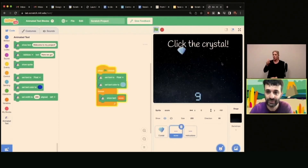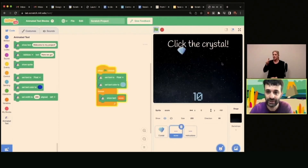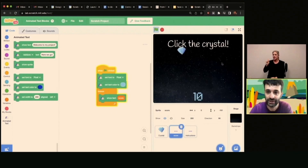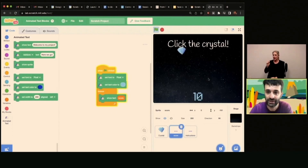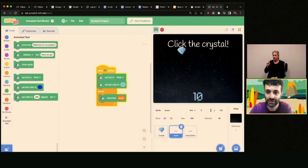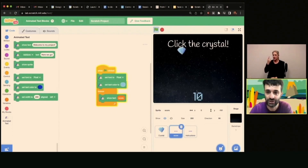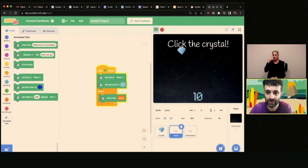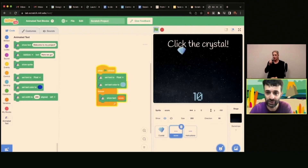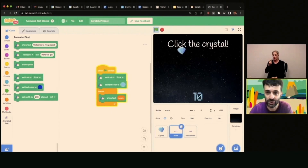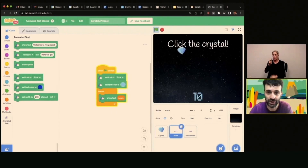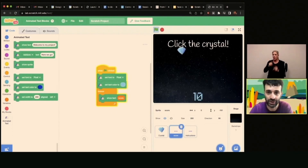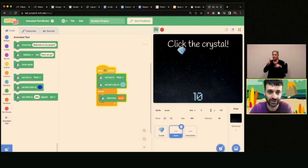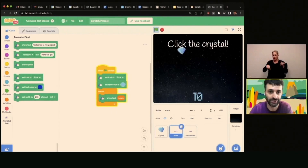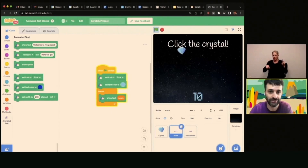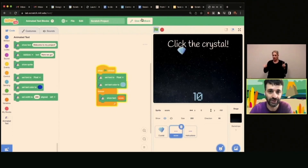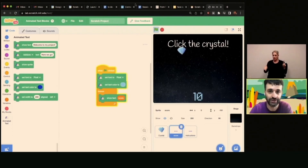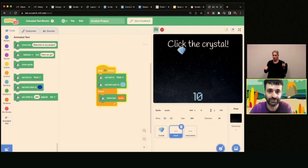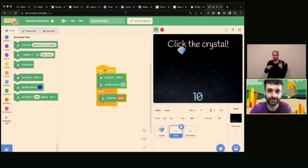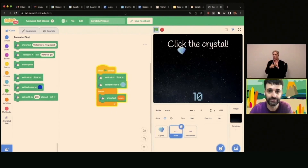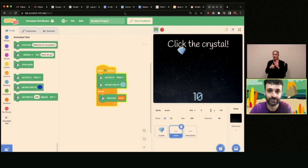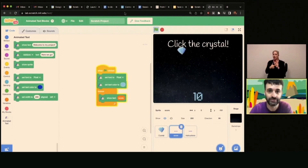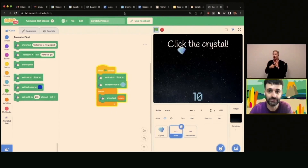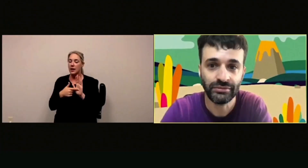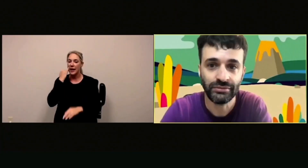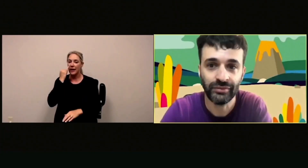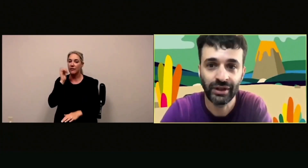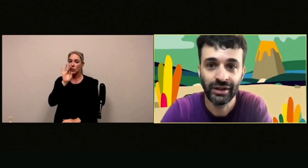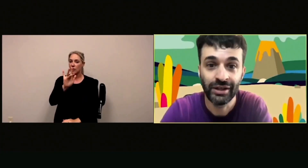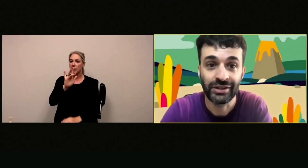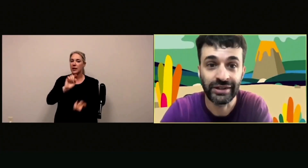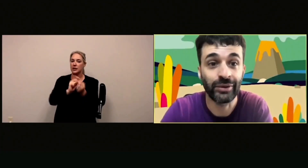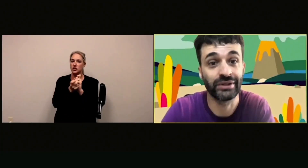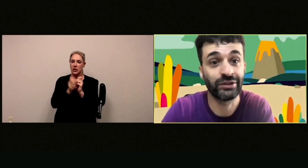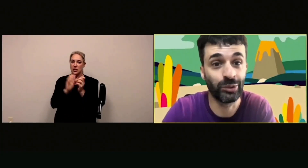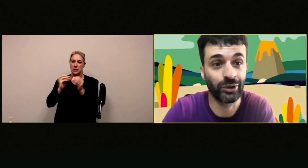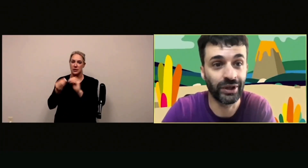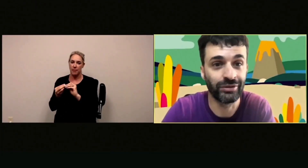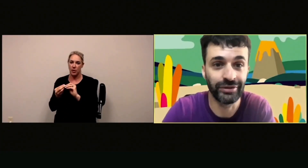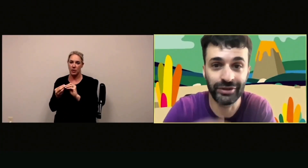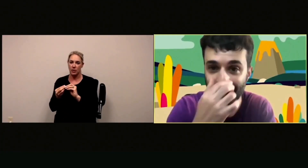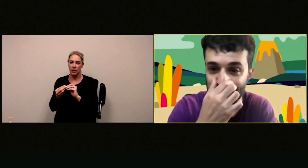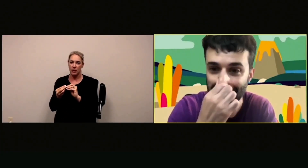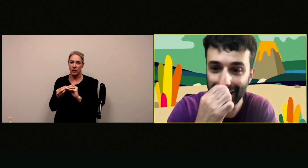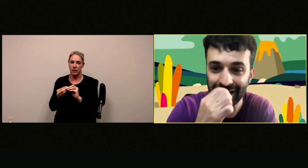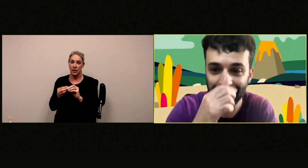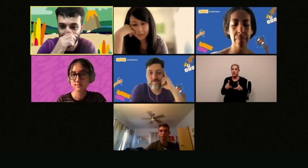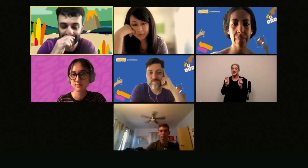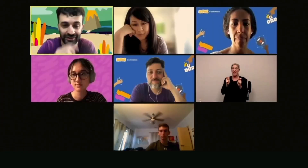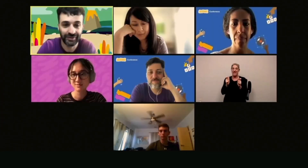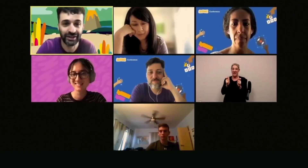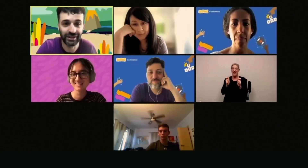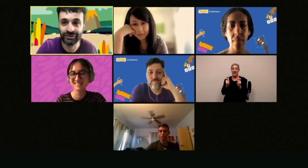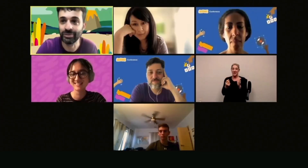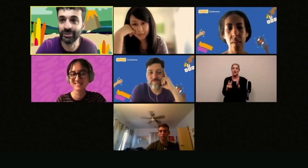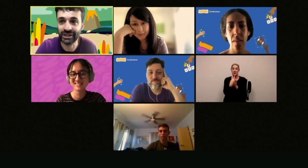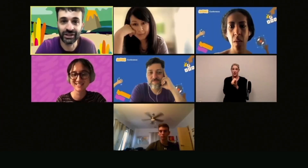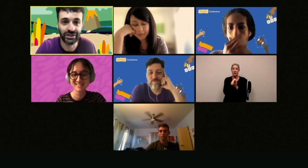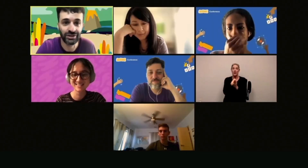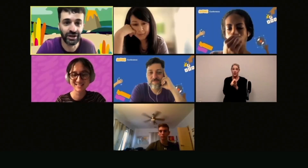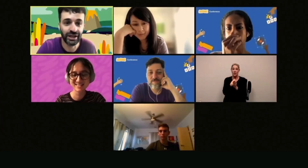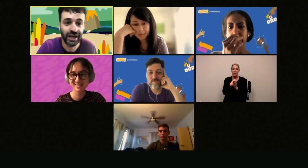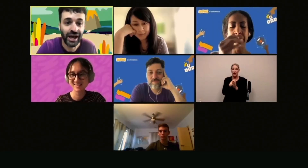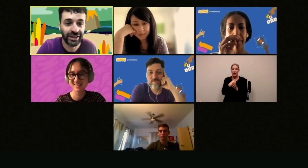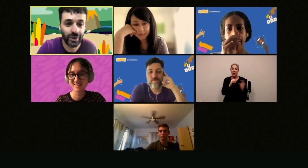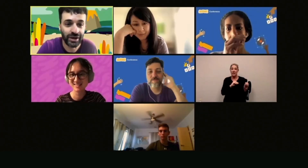できるだけこの後ポイントは飛ばそうということで下の方で図書テキストと